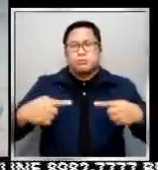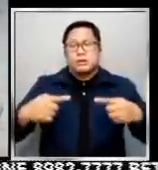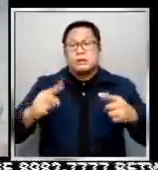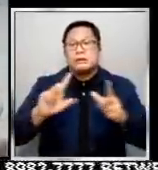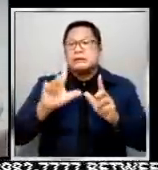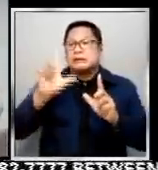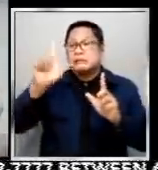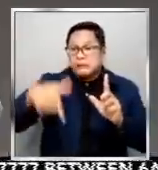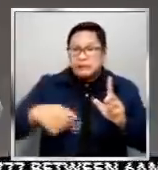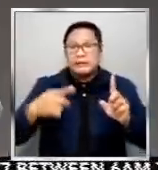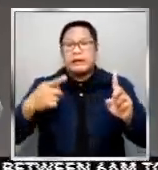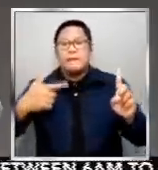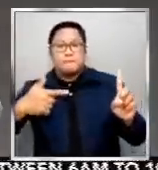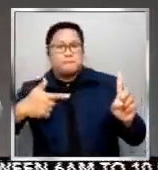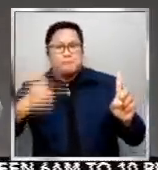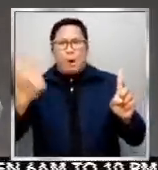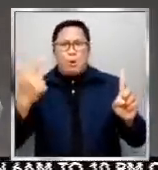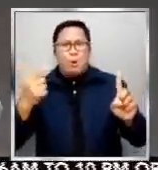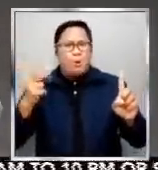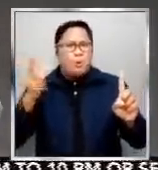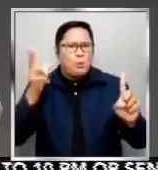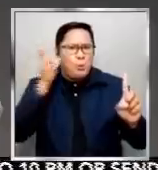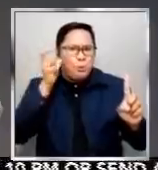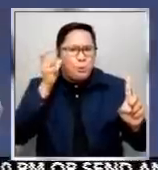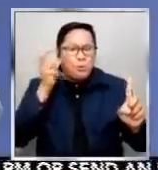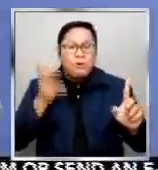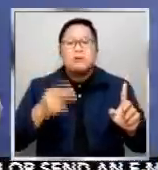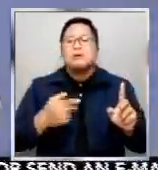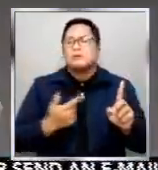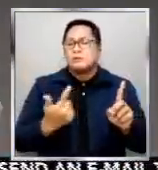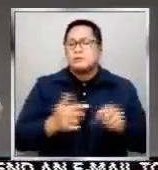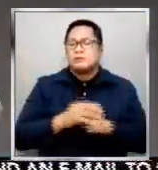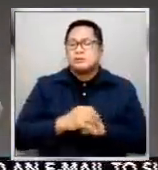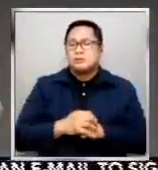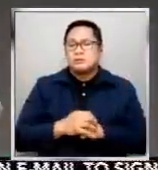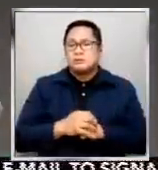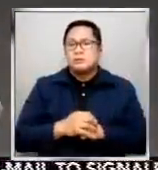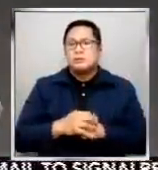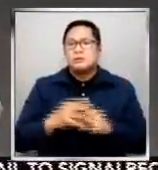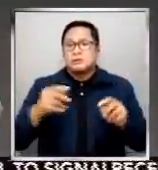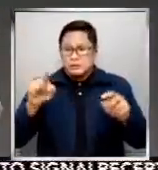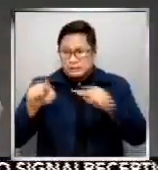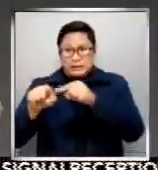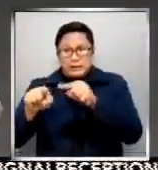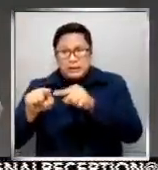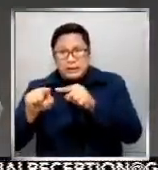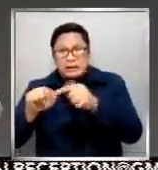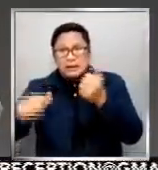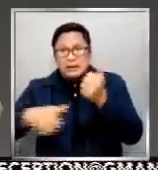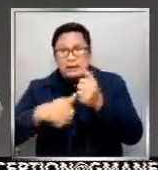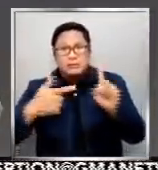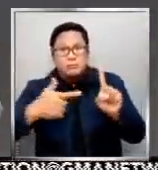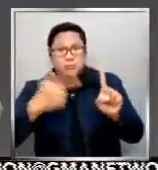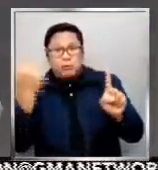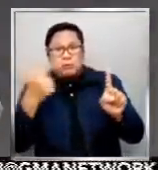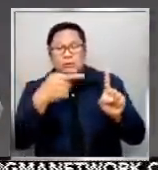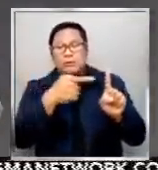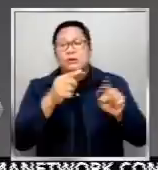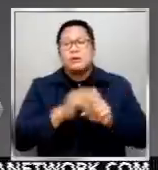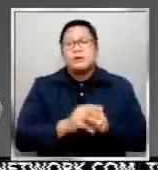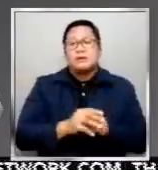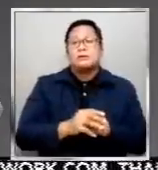umalingaw-ngaw na ang ilang putok ng baril. Binaril ni Rebato si Abadilla bago niya binaril ang